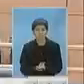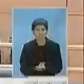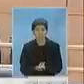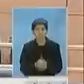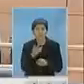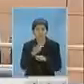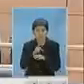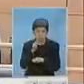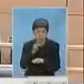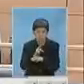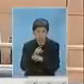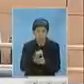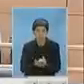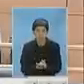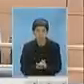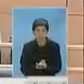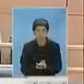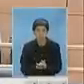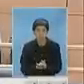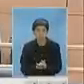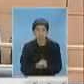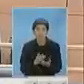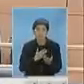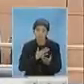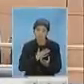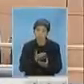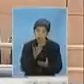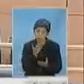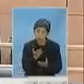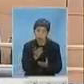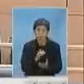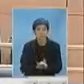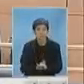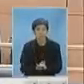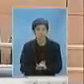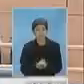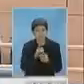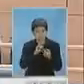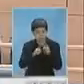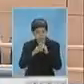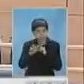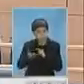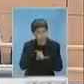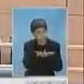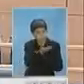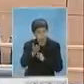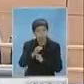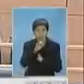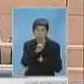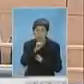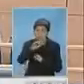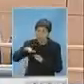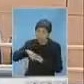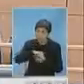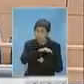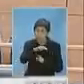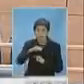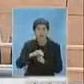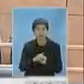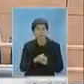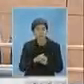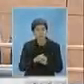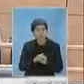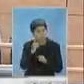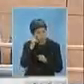ท่านประธานที่เคารพครับเพราะฉะนั้นขอความกรุณาเพื่อนมิตรพี่น้องส.สทุกฝ่ายในสภาได้